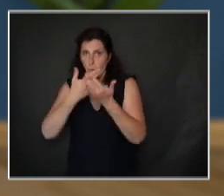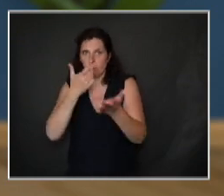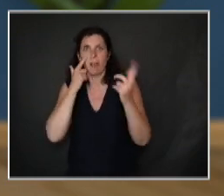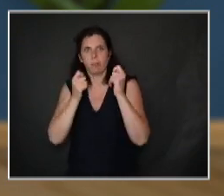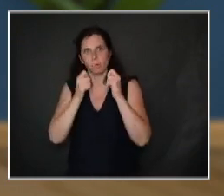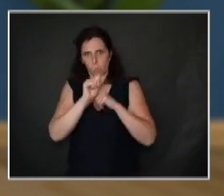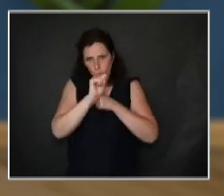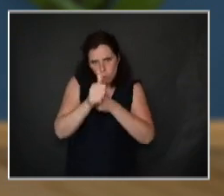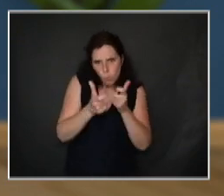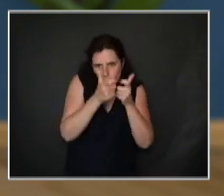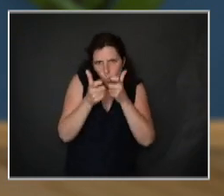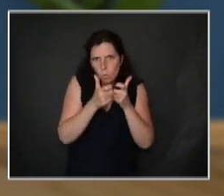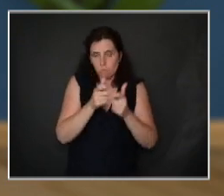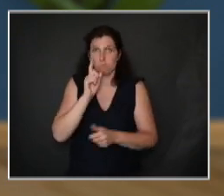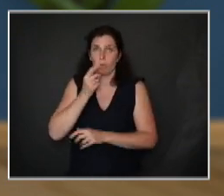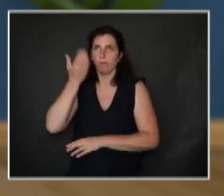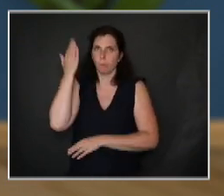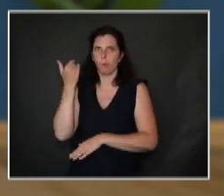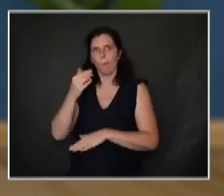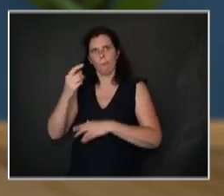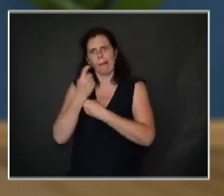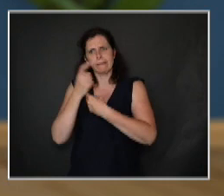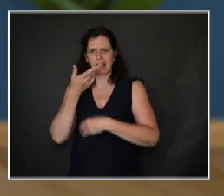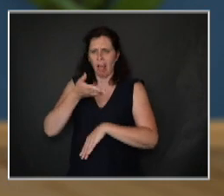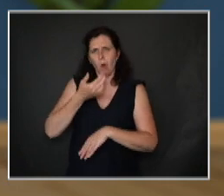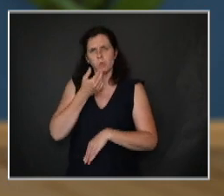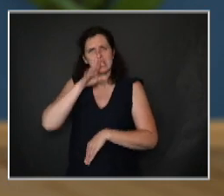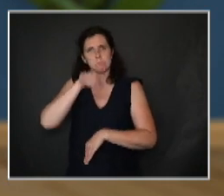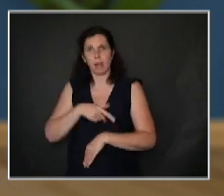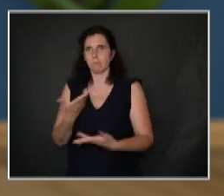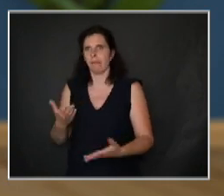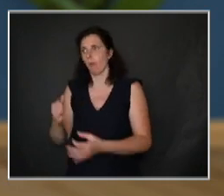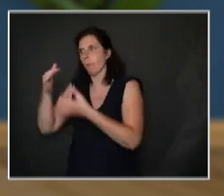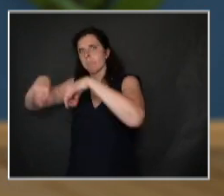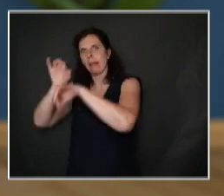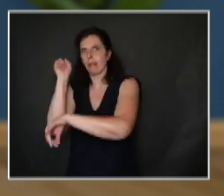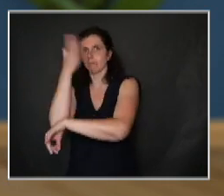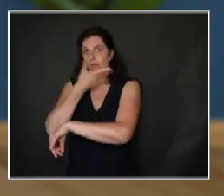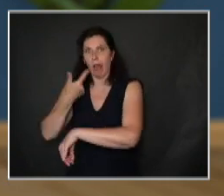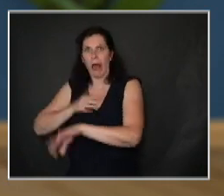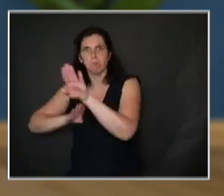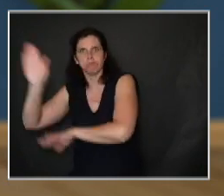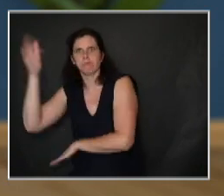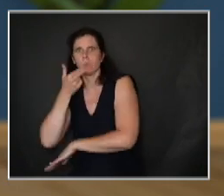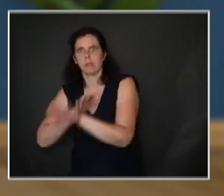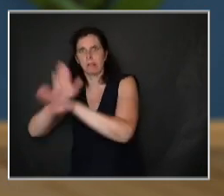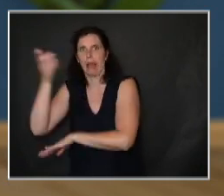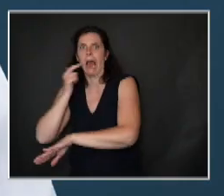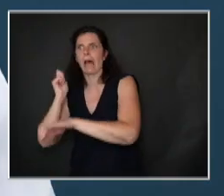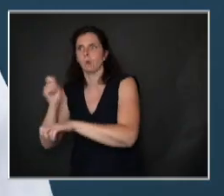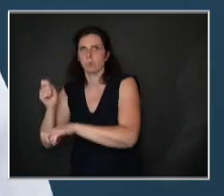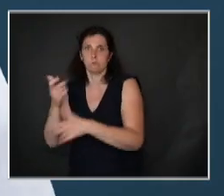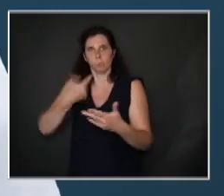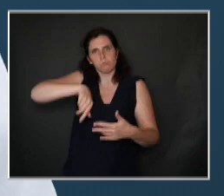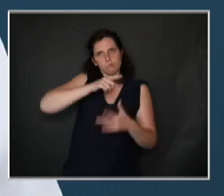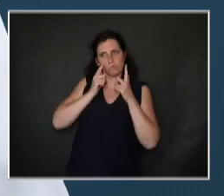on nous a longtemps reproché de ne pas assez utiliser la morphine, et maintenant on s'aperçoit aux États-Unis qu'il y a une crise des morphiniques. Oui, oui, oui. Donc restons prudents là-dessus,